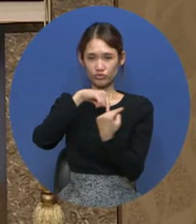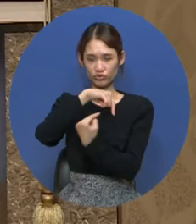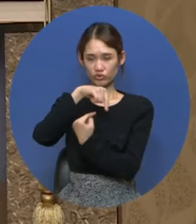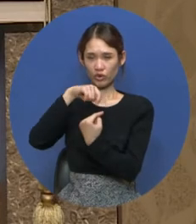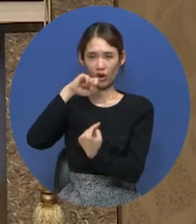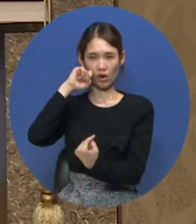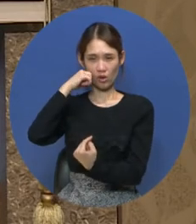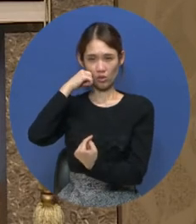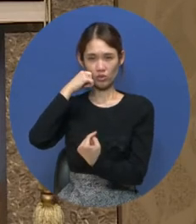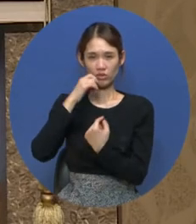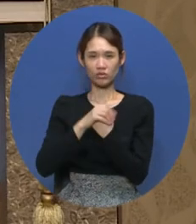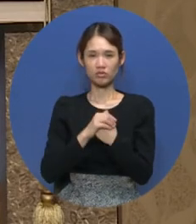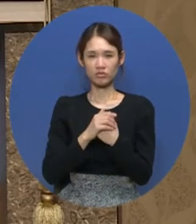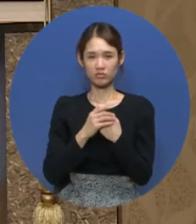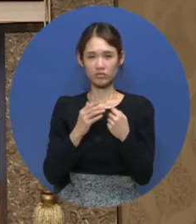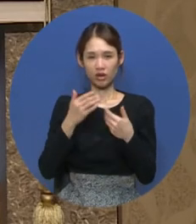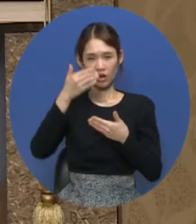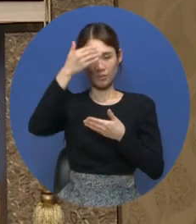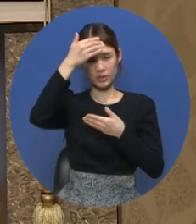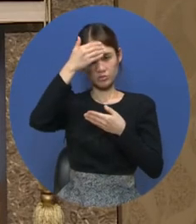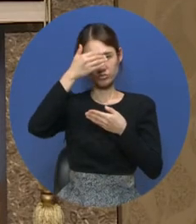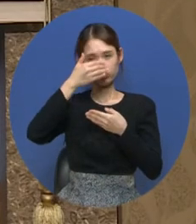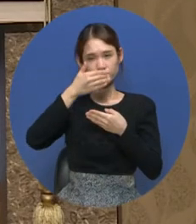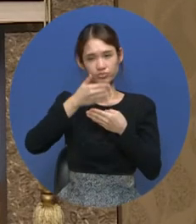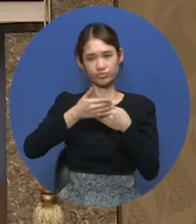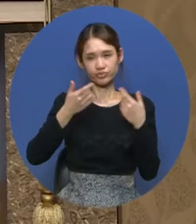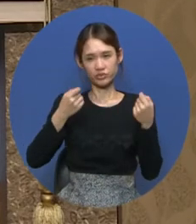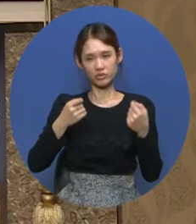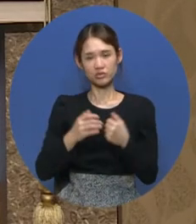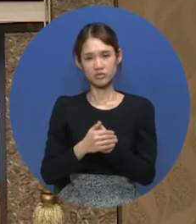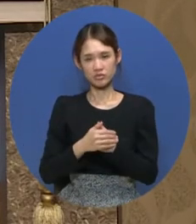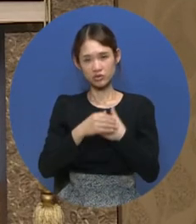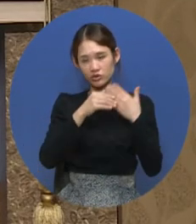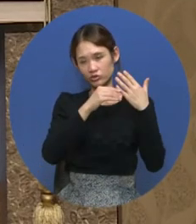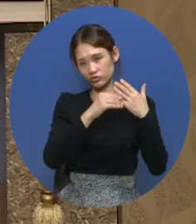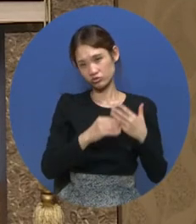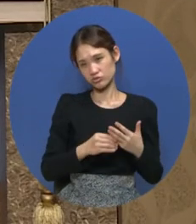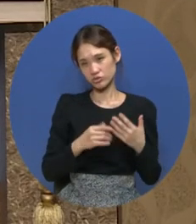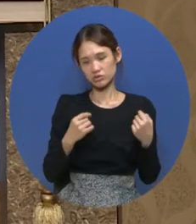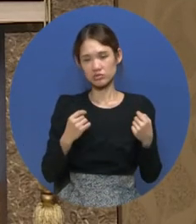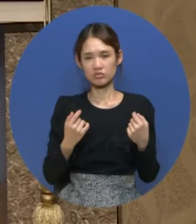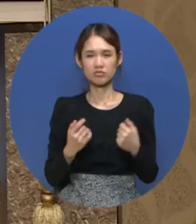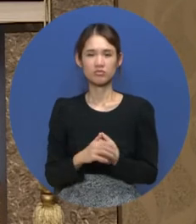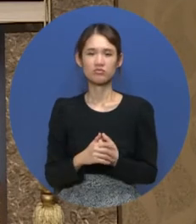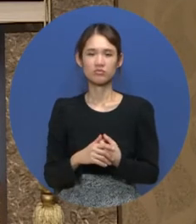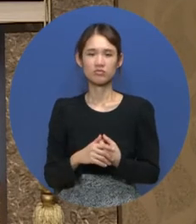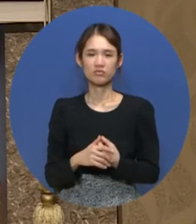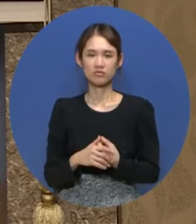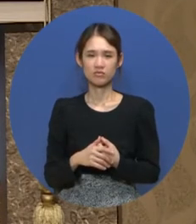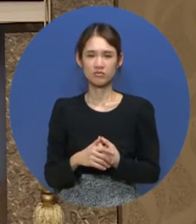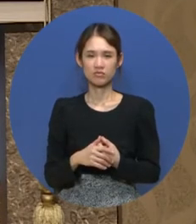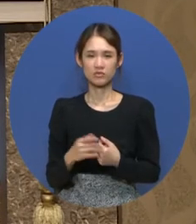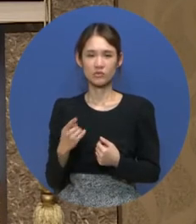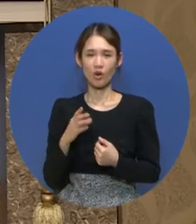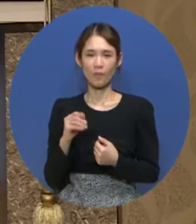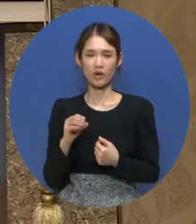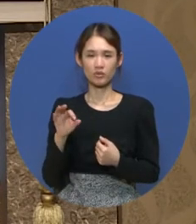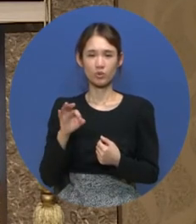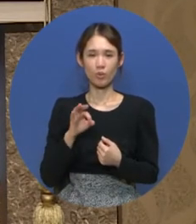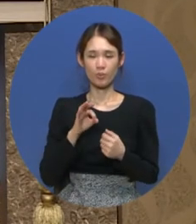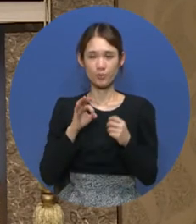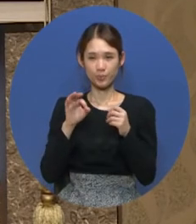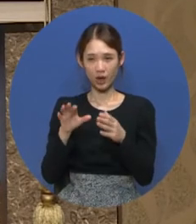문형 노려 없고 그 차는 문제 문도 단어의 될 거고 뭐 그렇게 운영이 안 되니까 1000만 원 이런 돈을 내